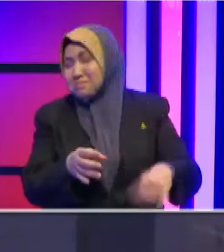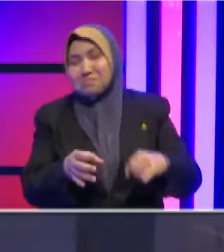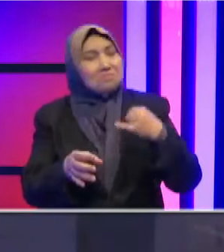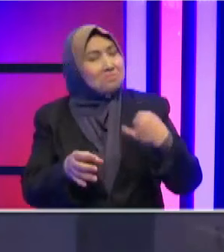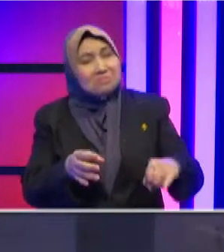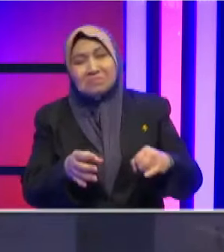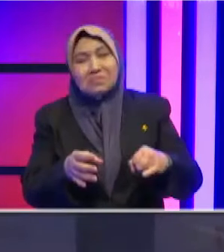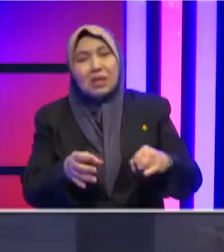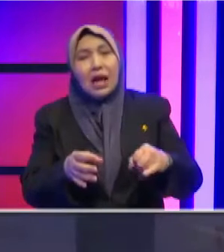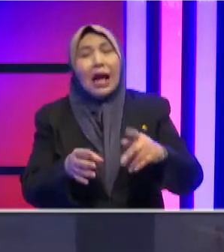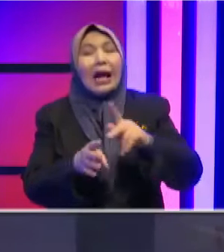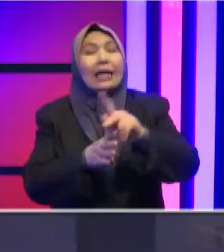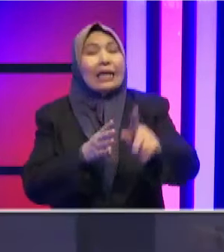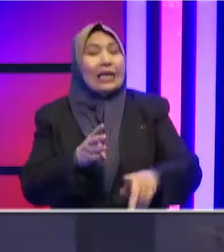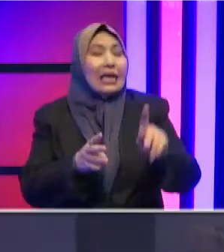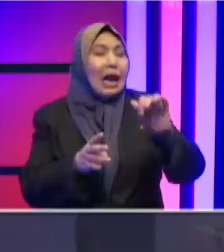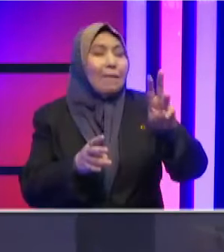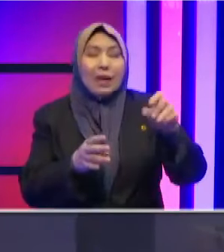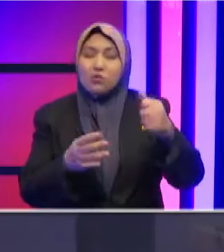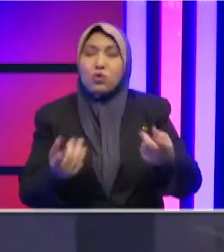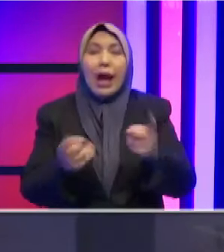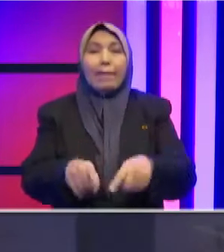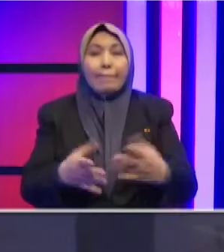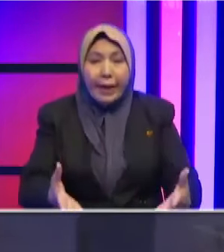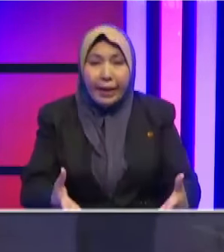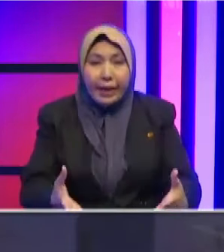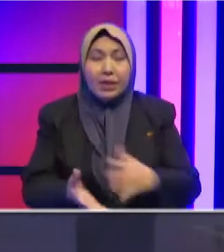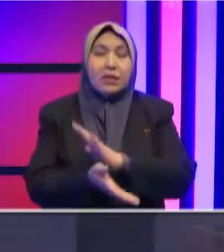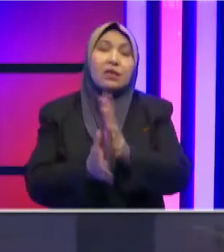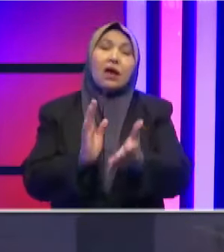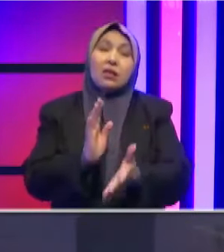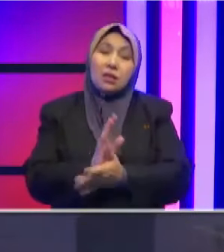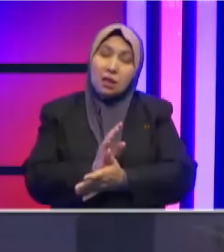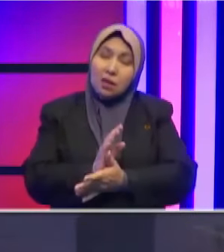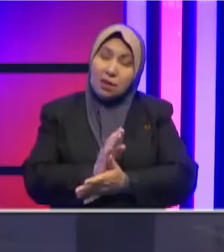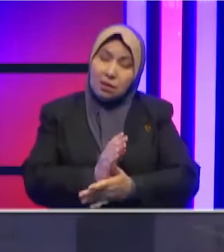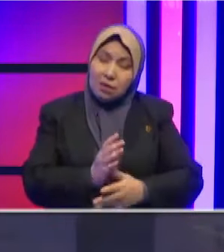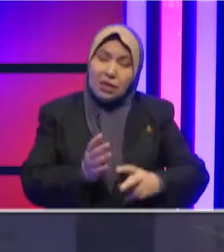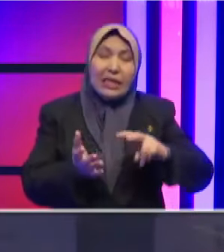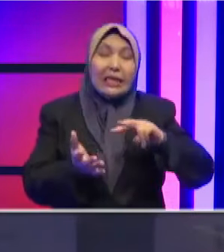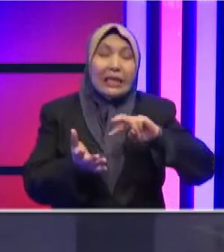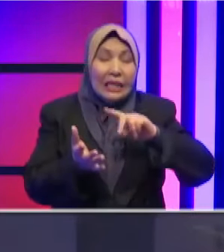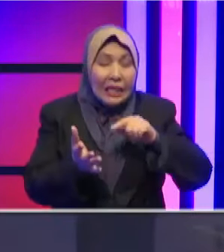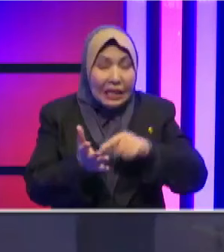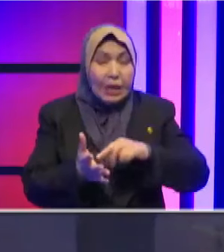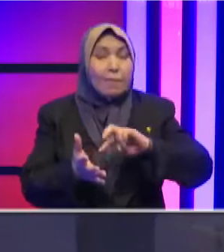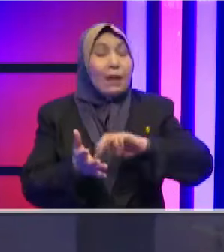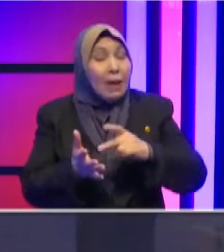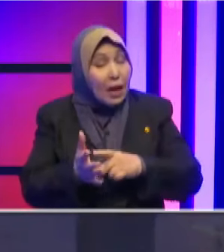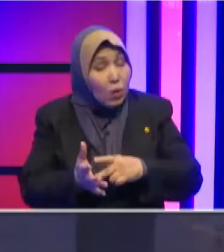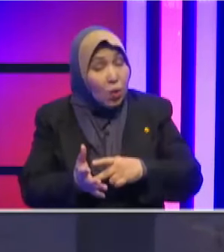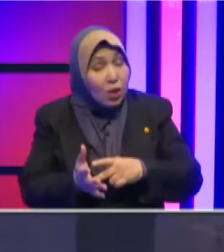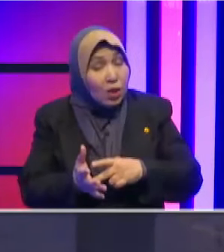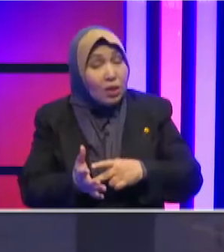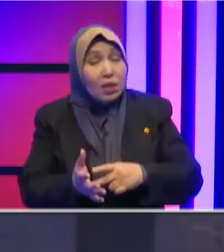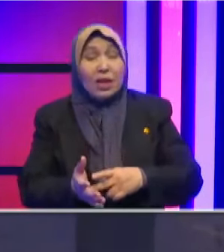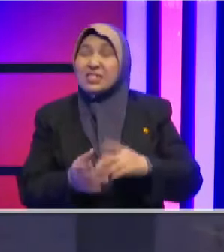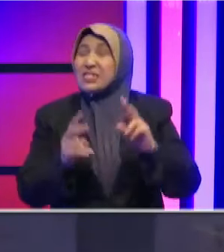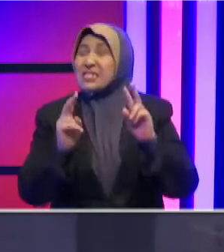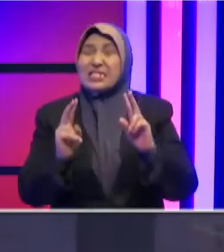naik kode kiamat akan terjadi ini disebutkan artinya work atau Robbal Wadul hop artinya